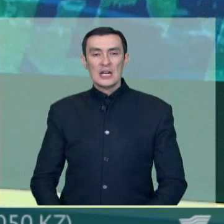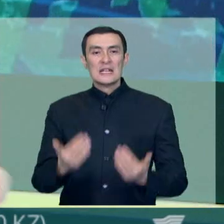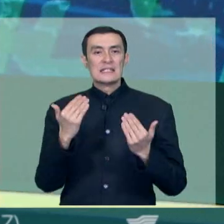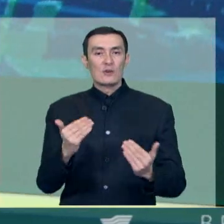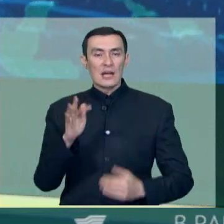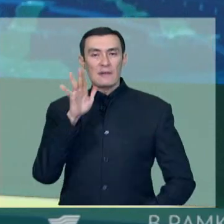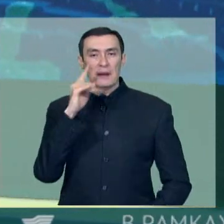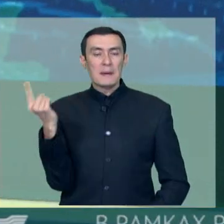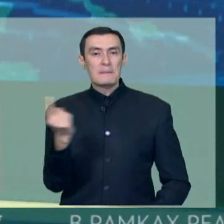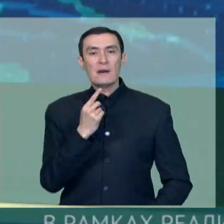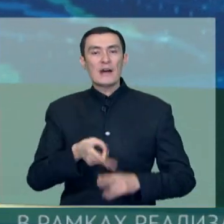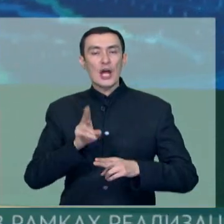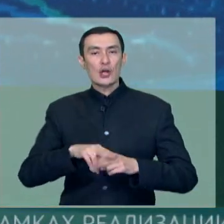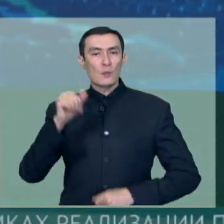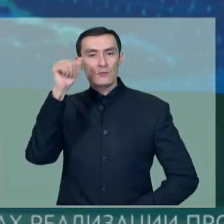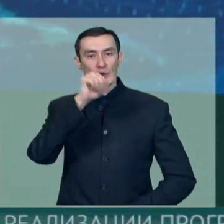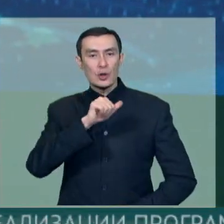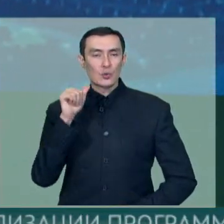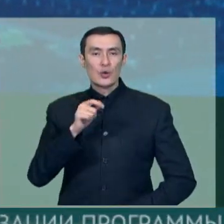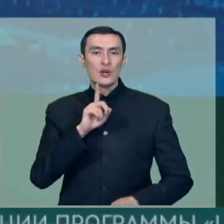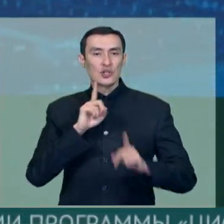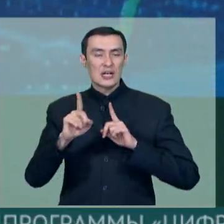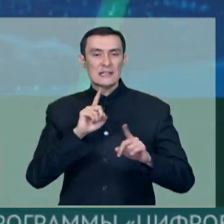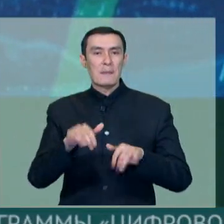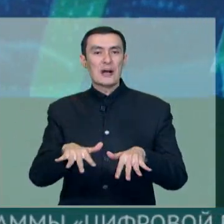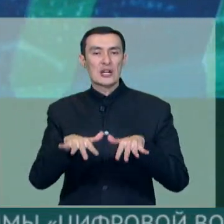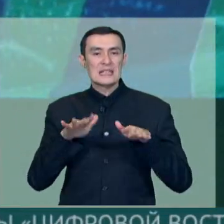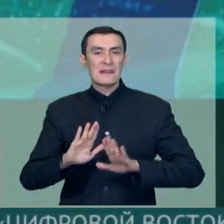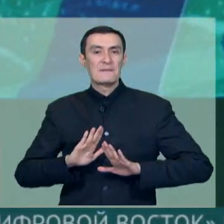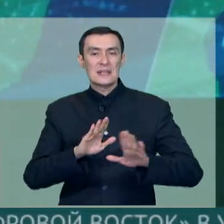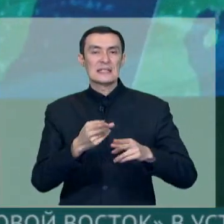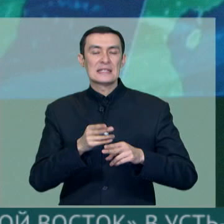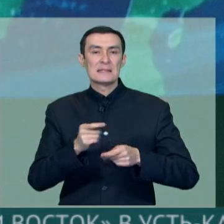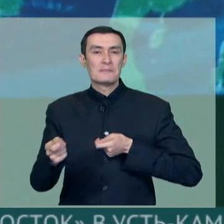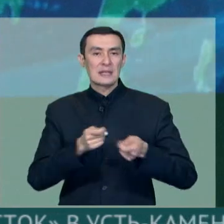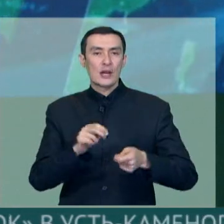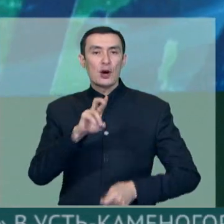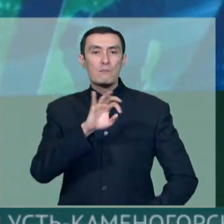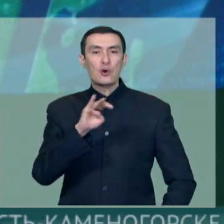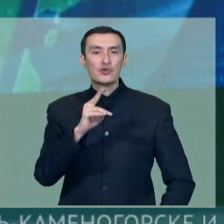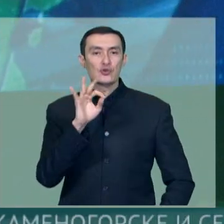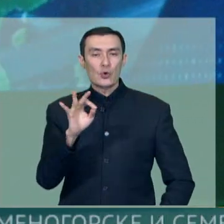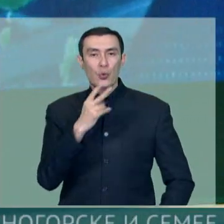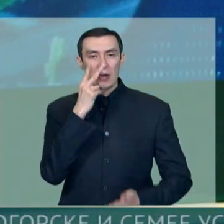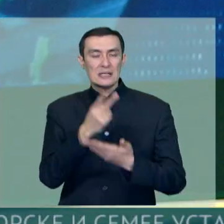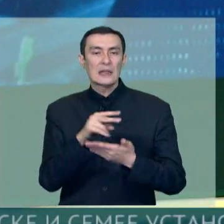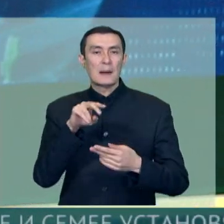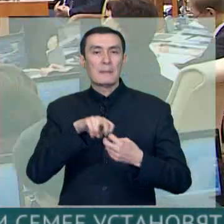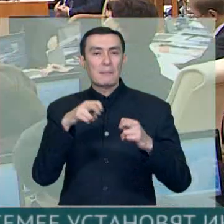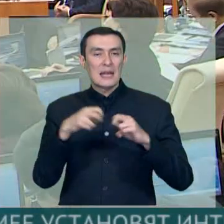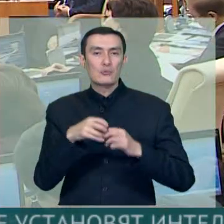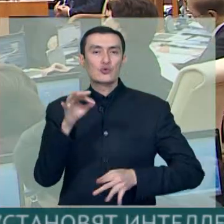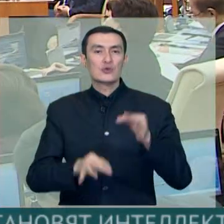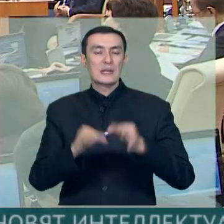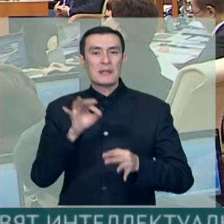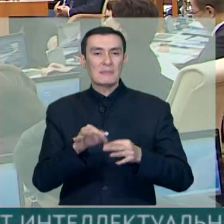Сегодня во время первого в этом году правительственного часа в Мажилисе вице-спикер палаты Владимир Башко указал на проблемы